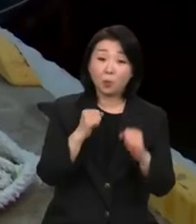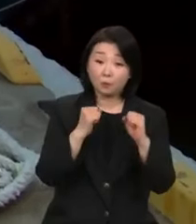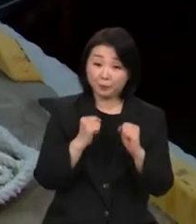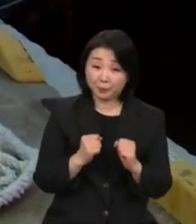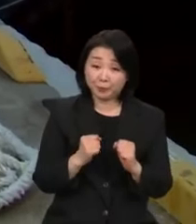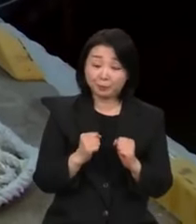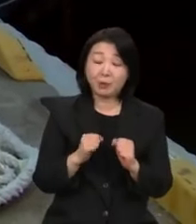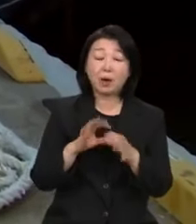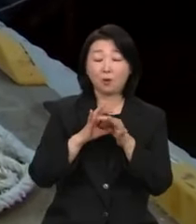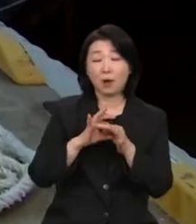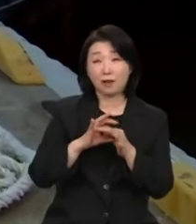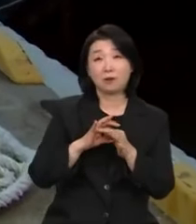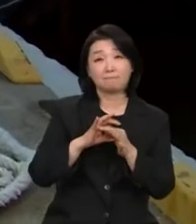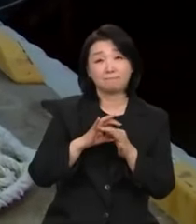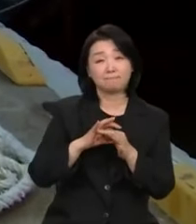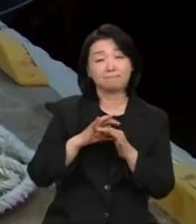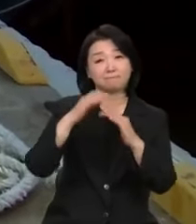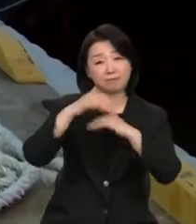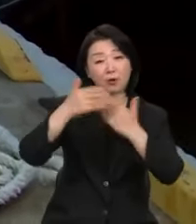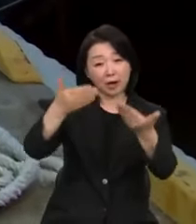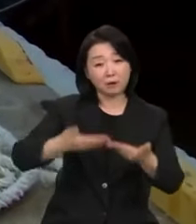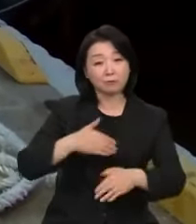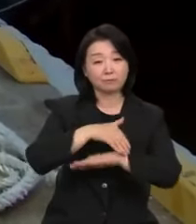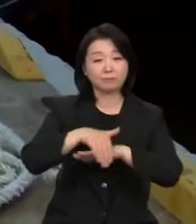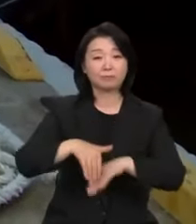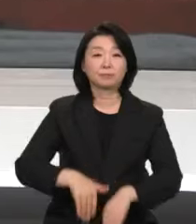관련 소식을 전해줄 예정입니다. 잘 들었습니다.